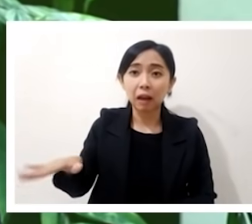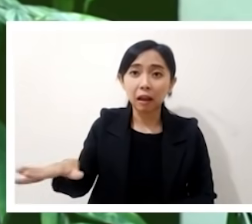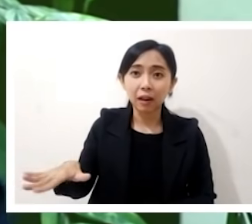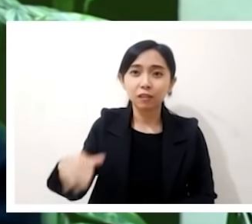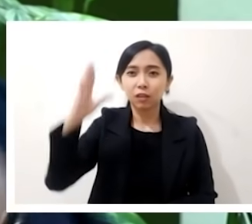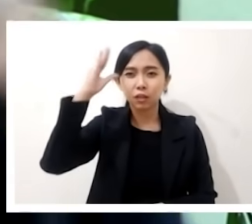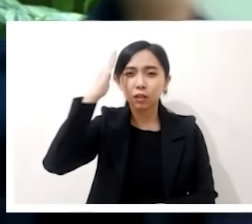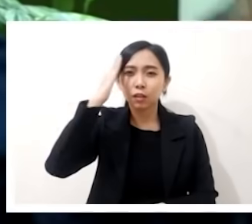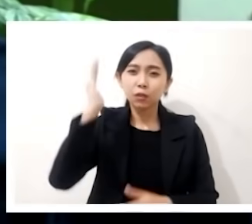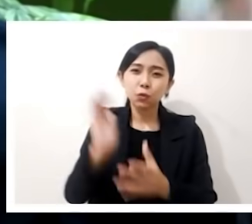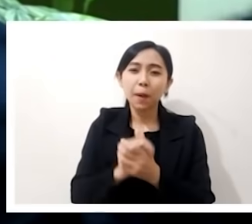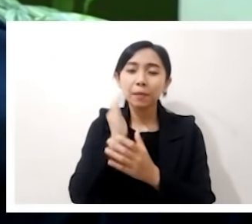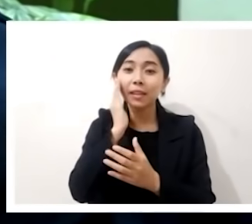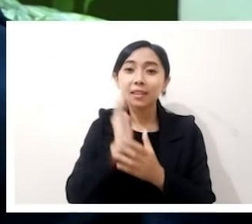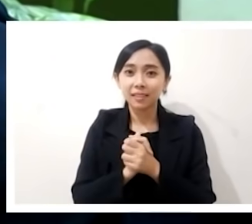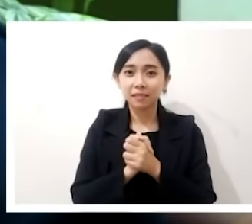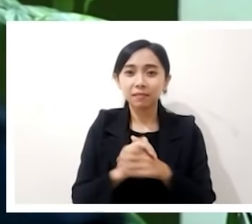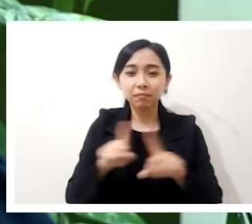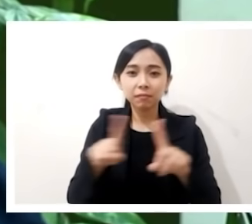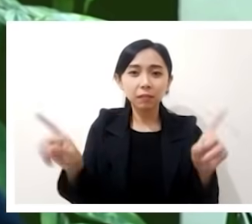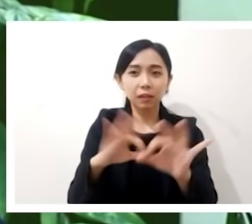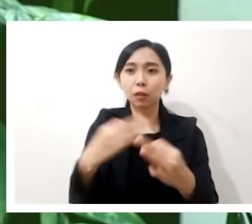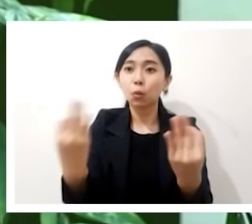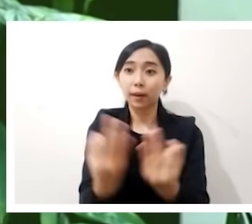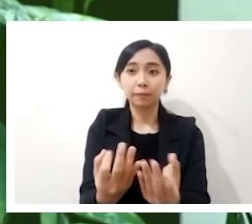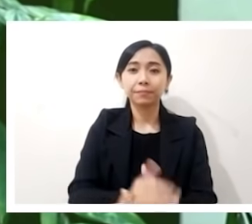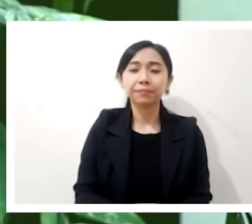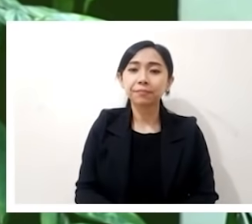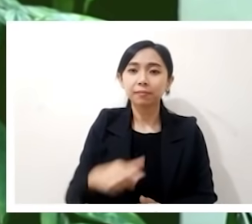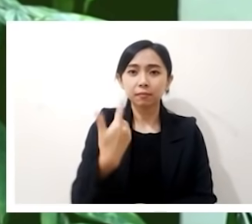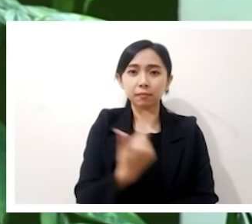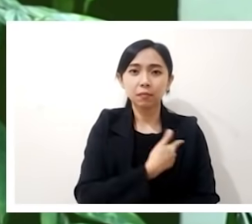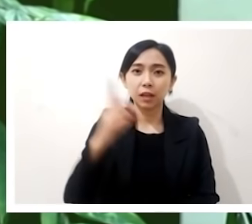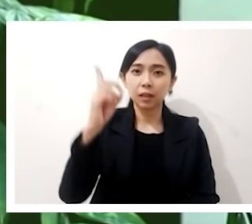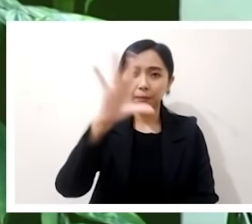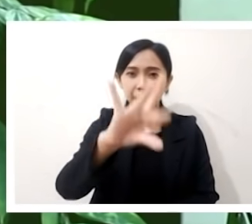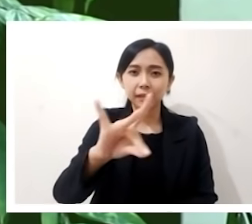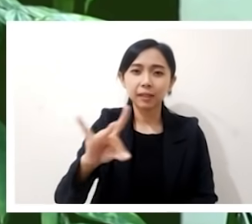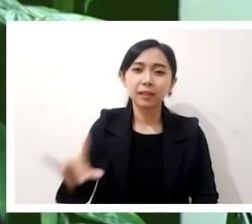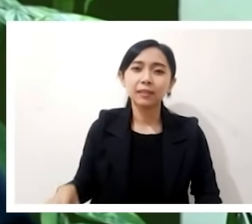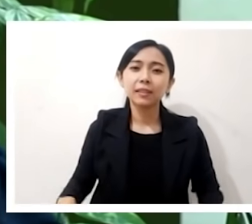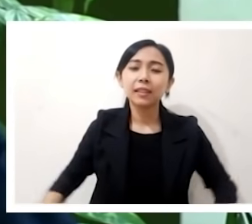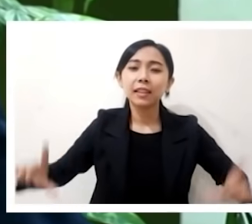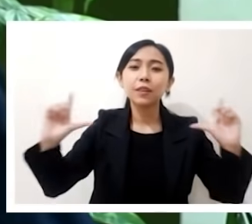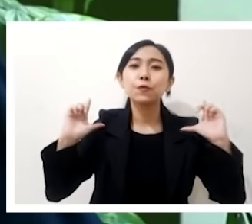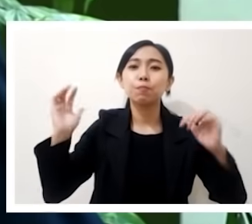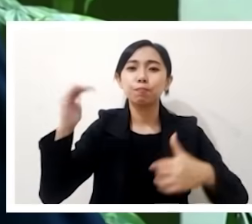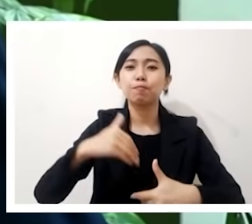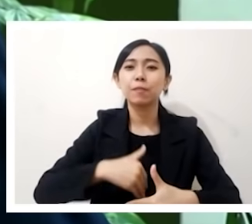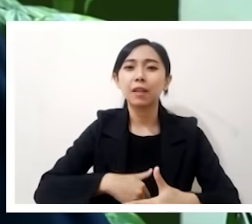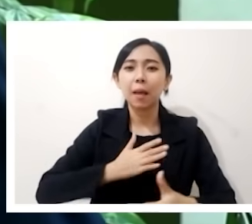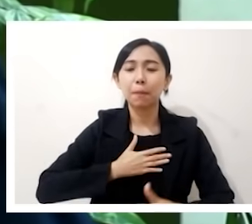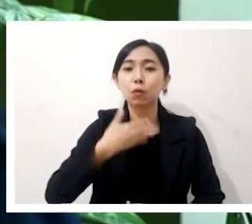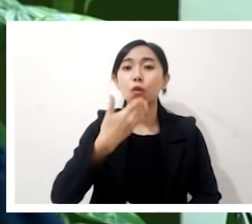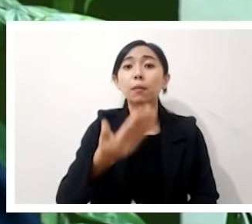adik, maupun relasi-relasi keluarga lainnya, kita dipanggil menghidupi nilai-nilai